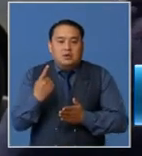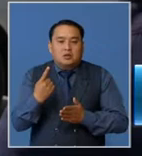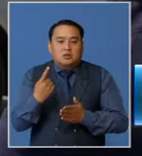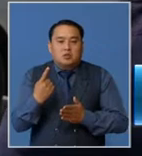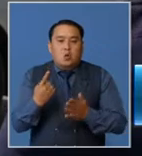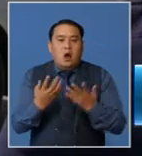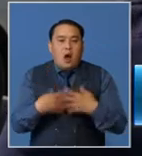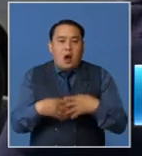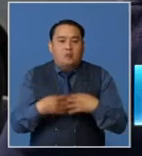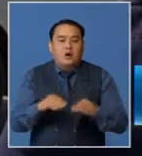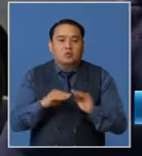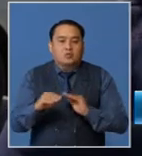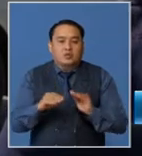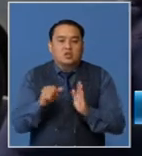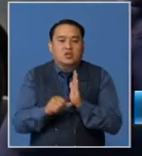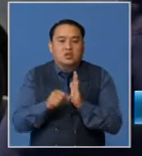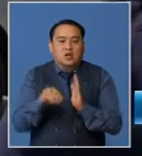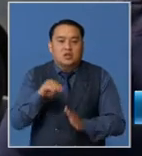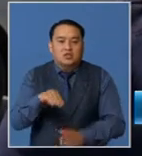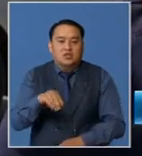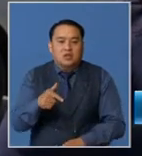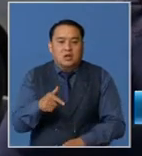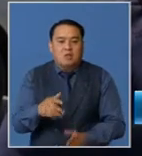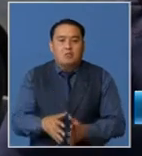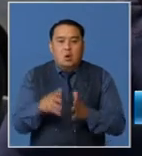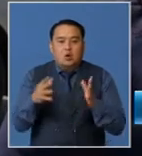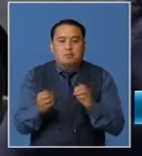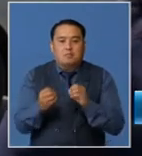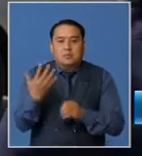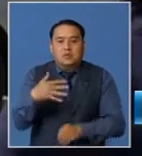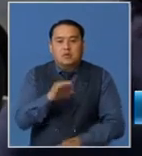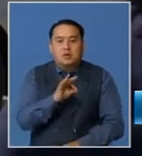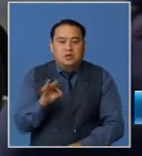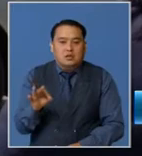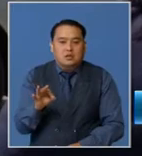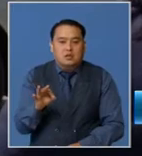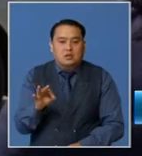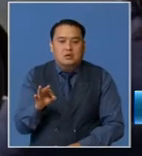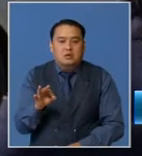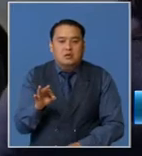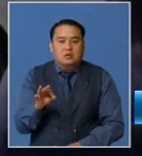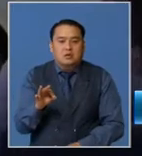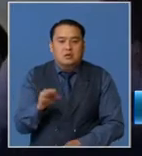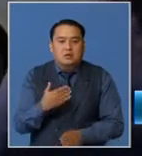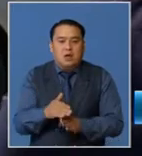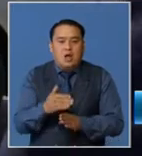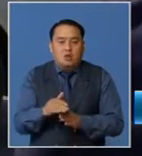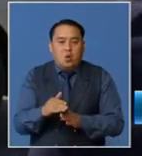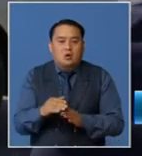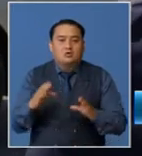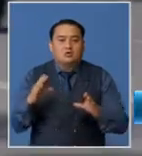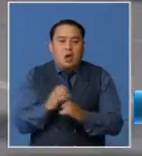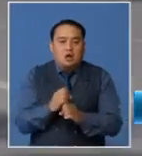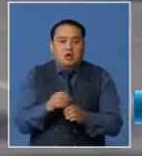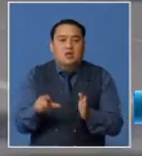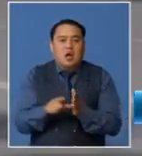машины в сумме, значит, 60 тысяч тенге, но не более чем на 50% от суммы исчисленного налога. Уменьшение налога